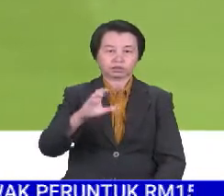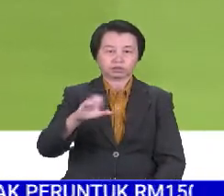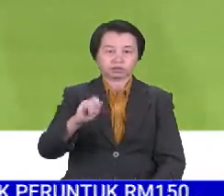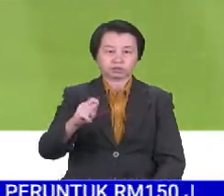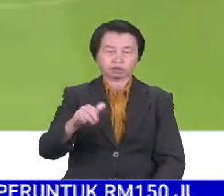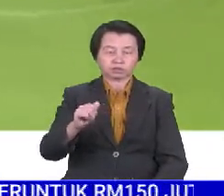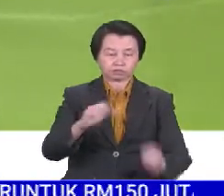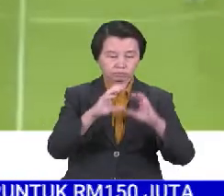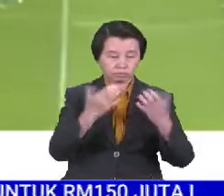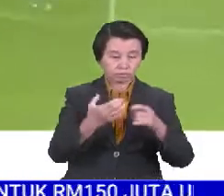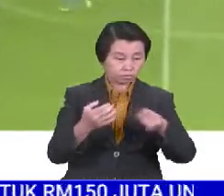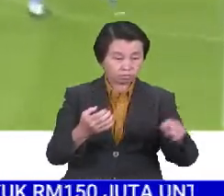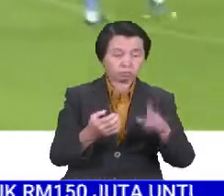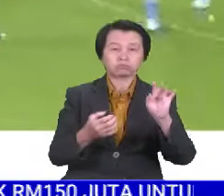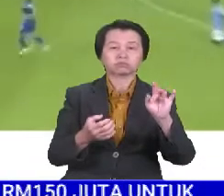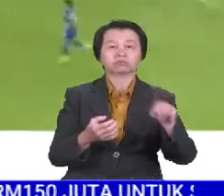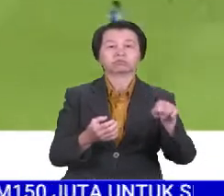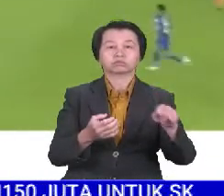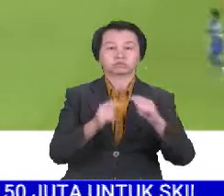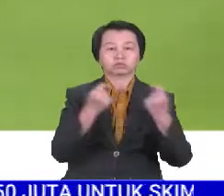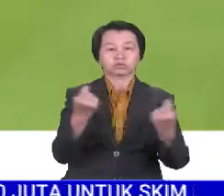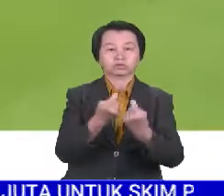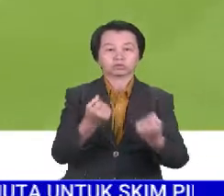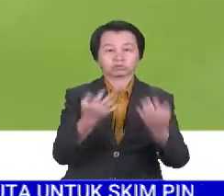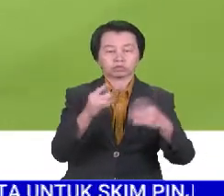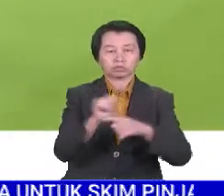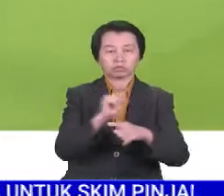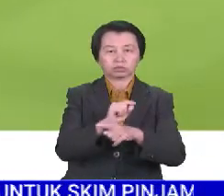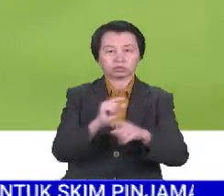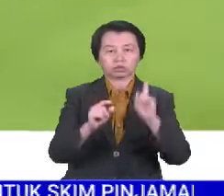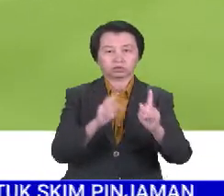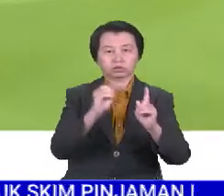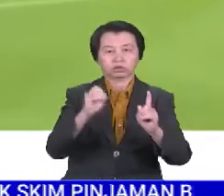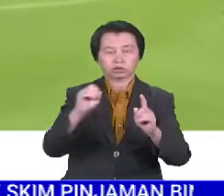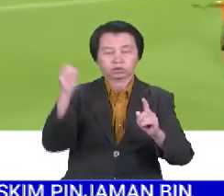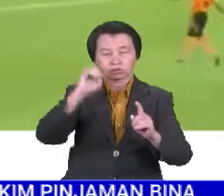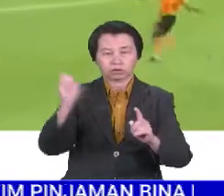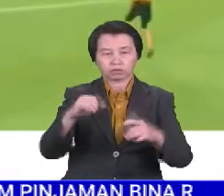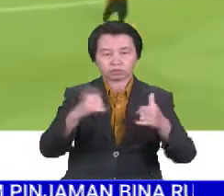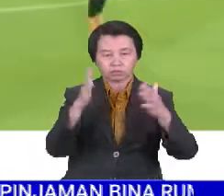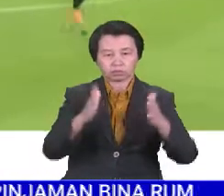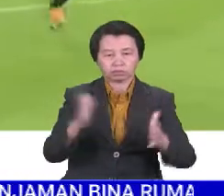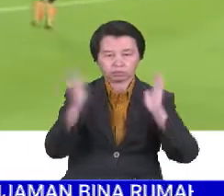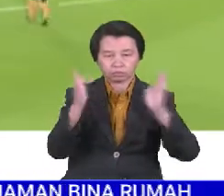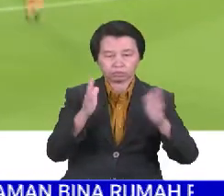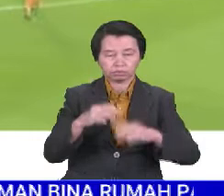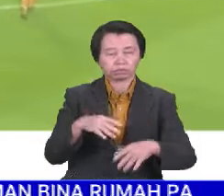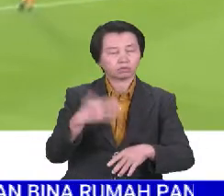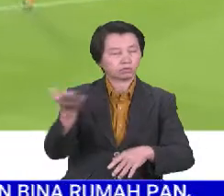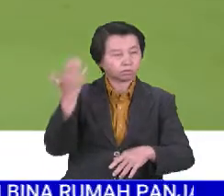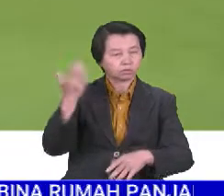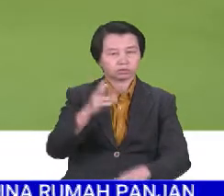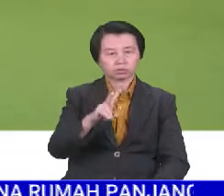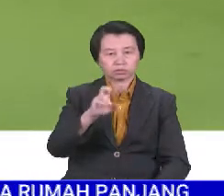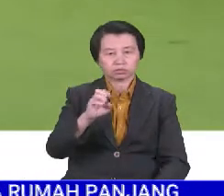klub tersebut merupakan satu-satunya pasukan yang menggunakan 100-100 pemain tempatan sejak musim 2021